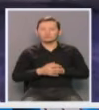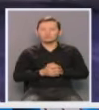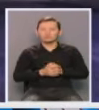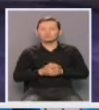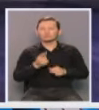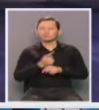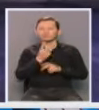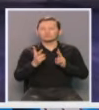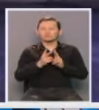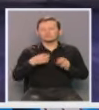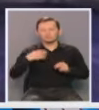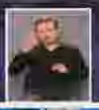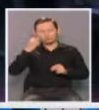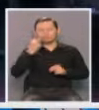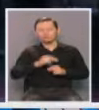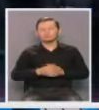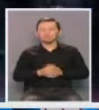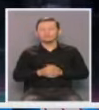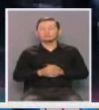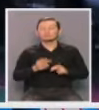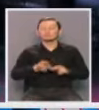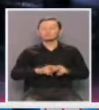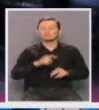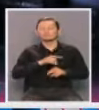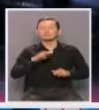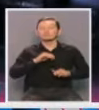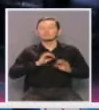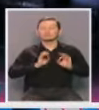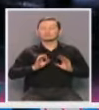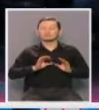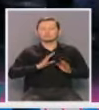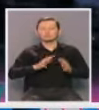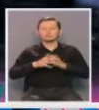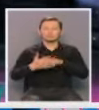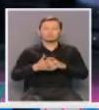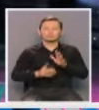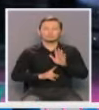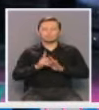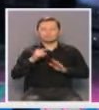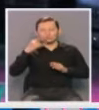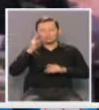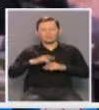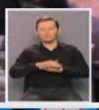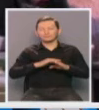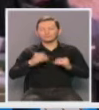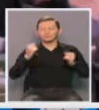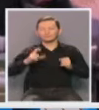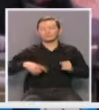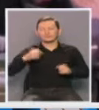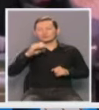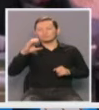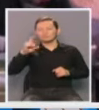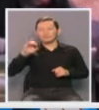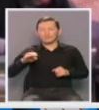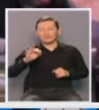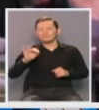Бірінші кездесуім деп ойлаймын осы салмақта. Одан соң кезек татамидегі тартысты белдесуге берілді. Халықаралық дәрежедегі спорт шебері Асхат